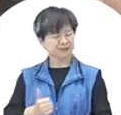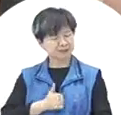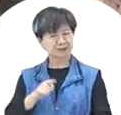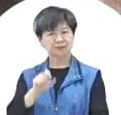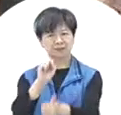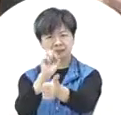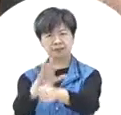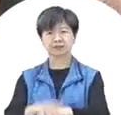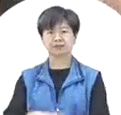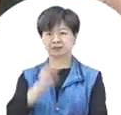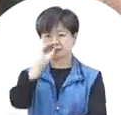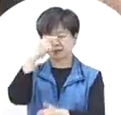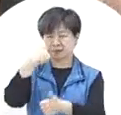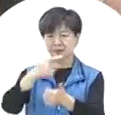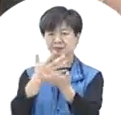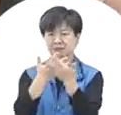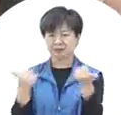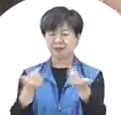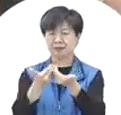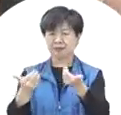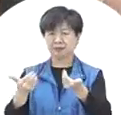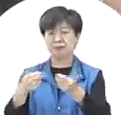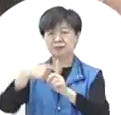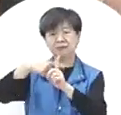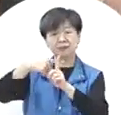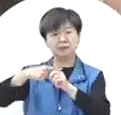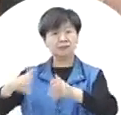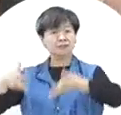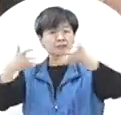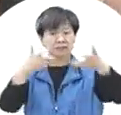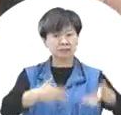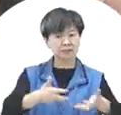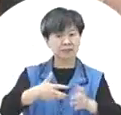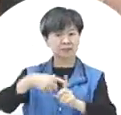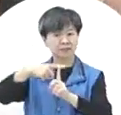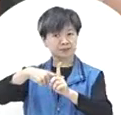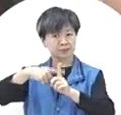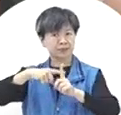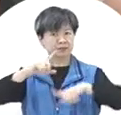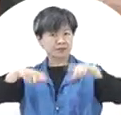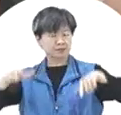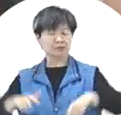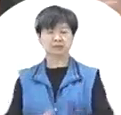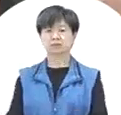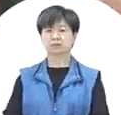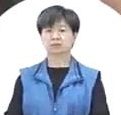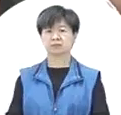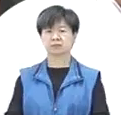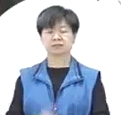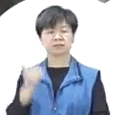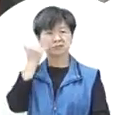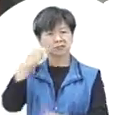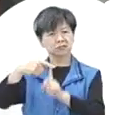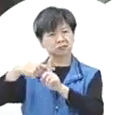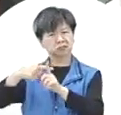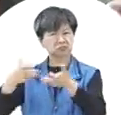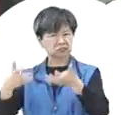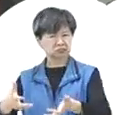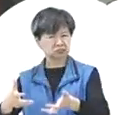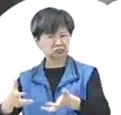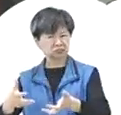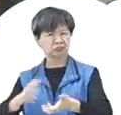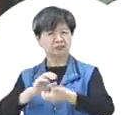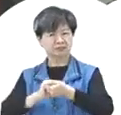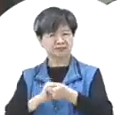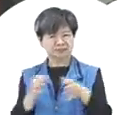因为那个特教生呢有分轻重， 对， 齁、的级别不一样。 是。 那你有些重度的啊，一定要